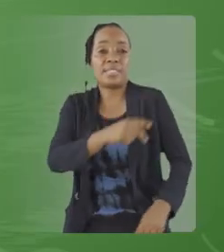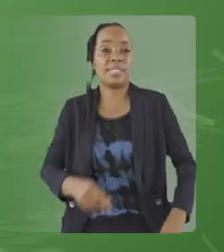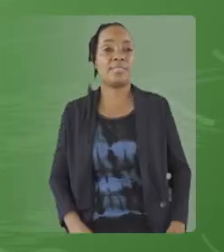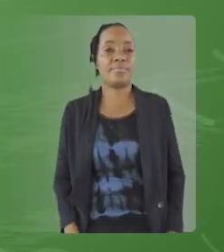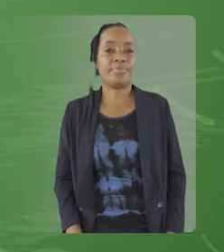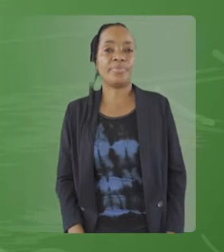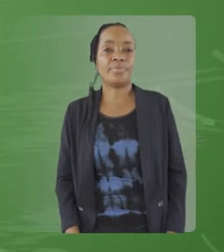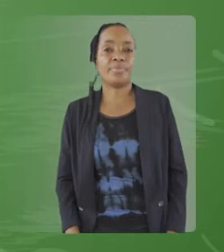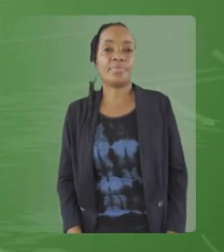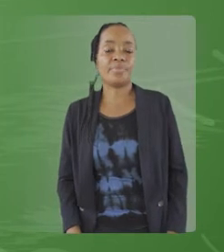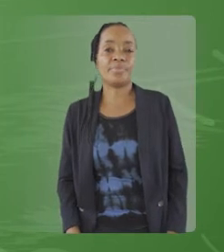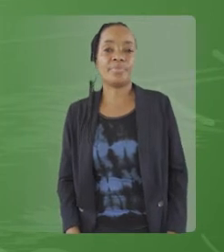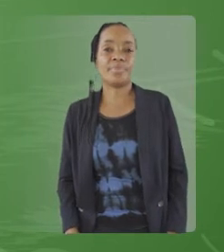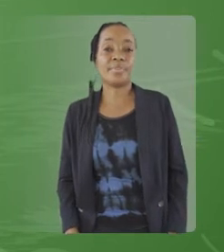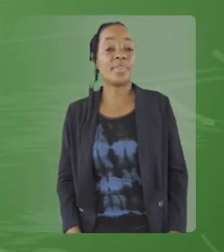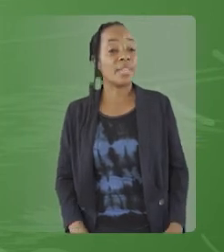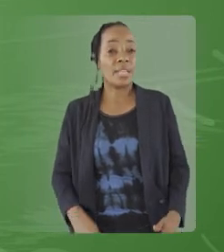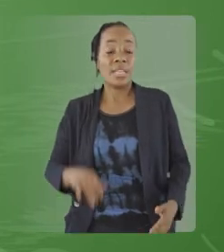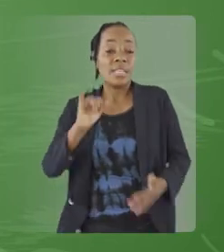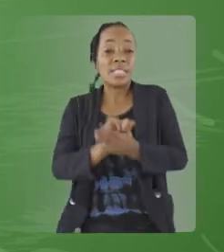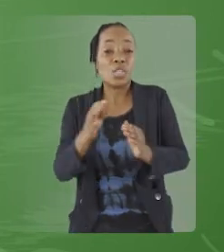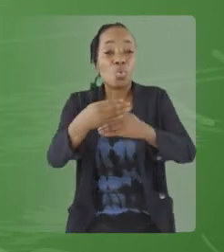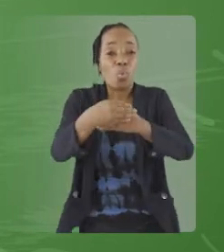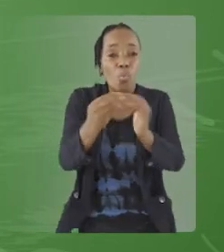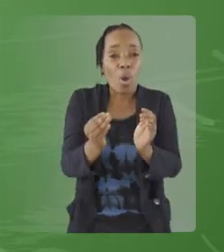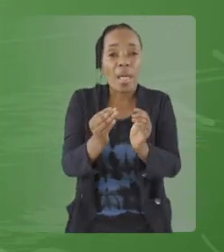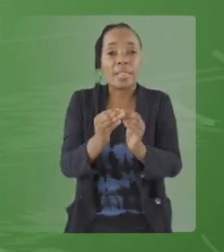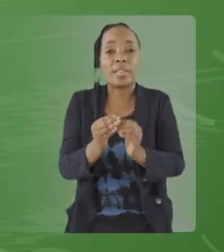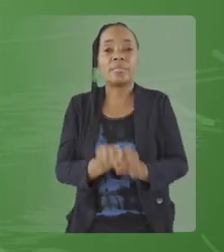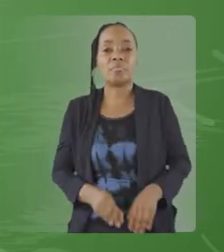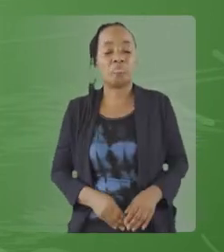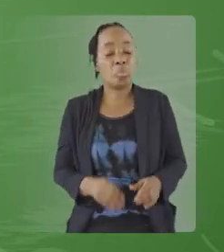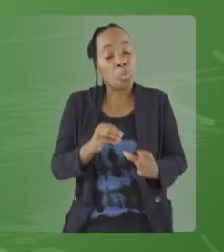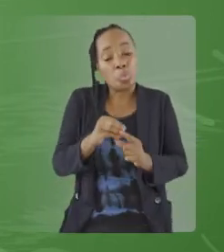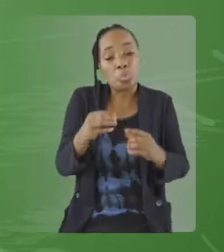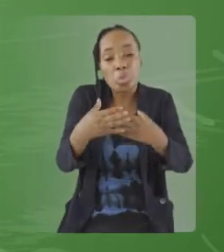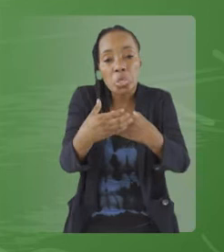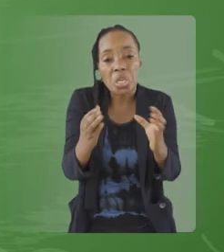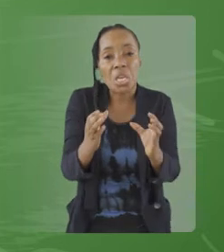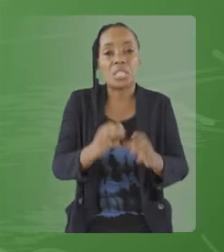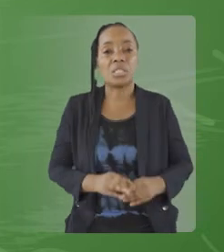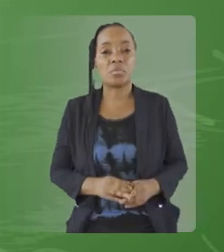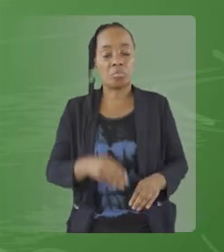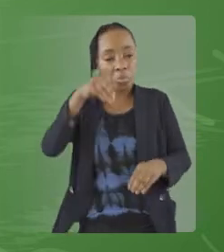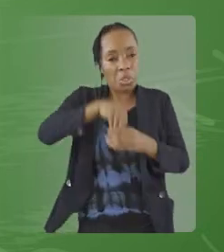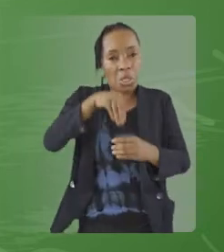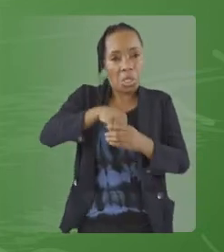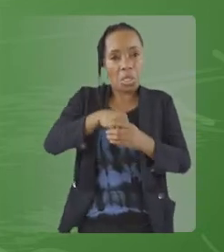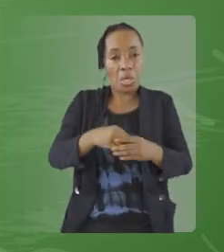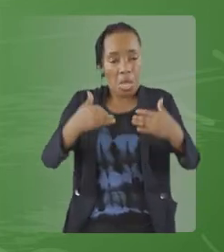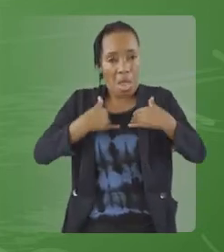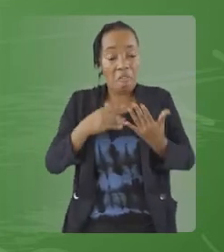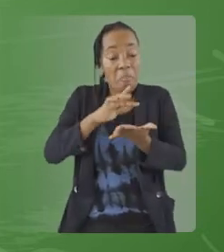pharmaceutique est une boîte, est un coffret qui contient